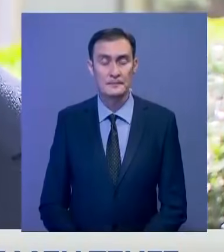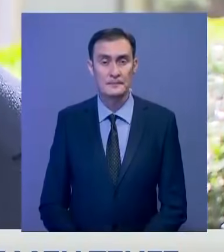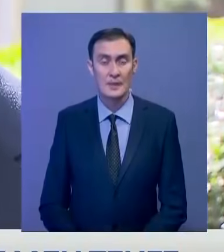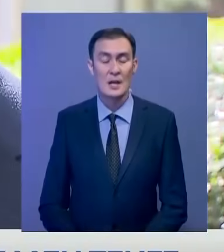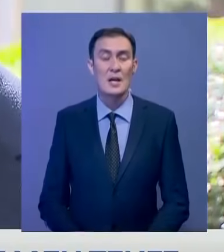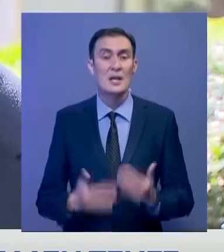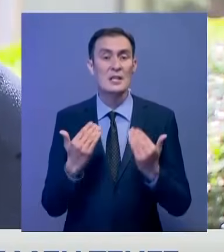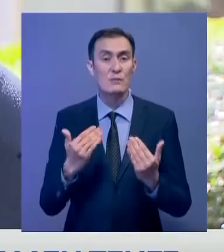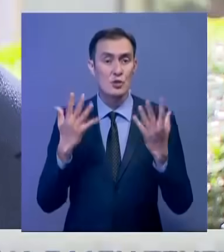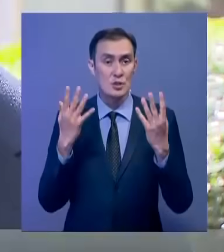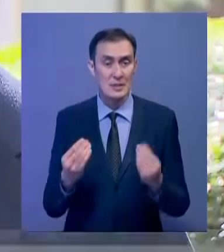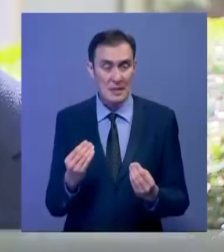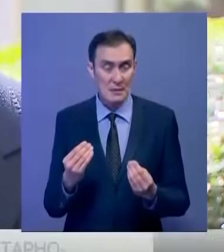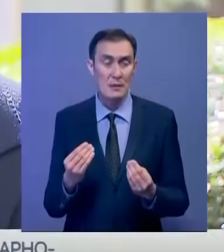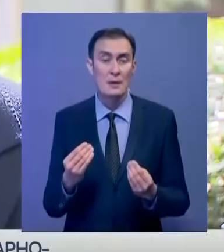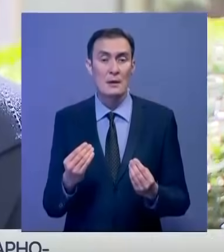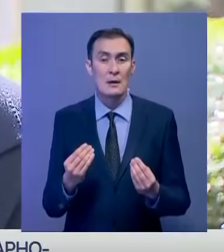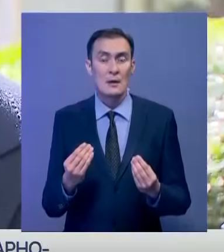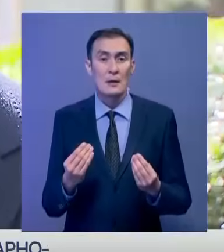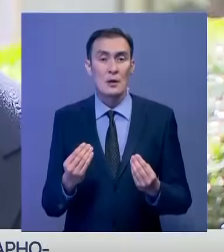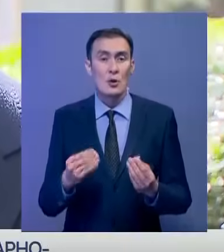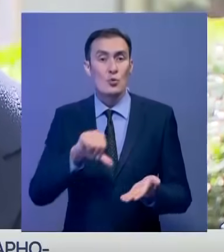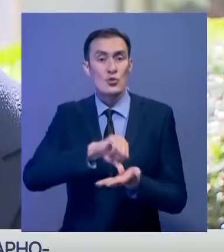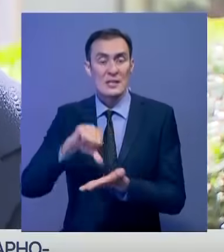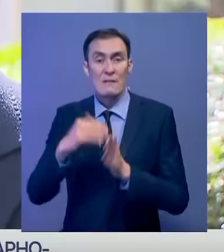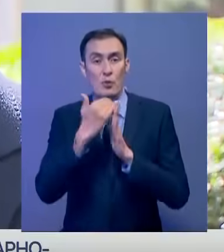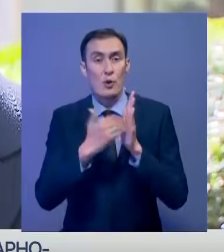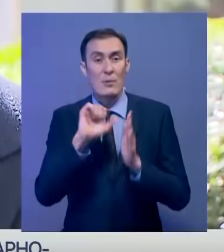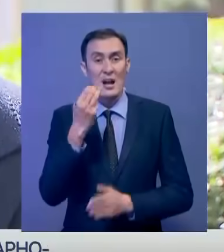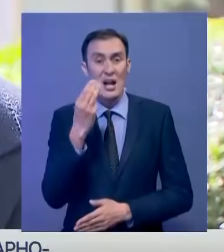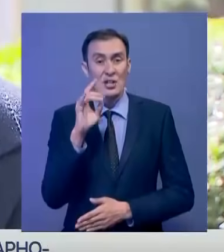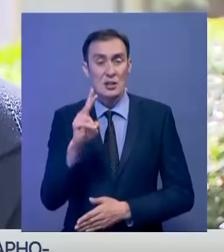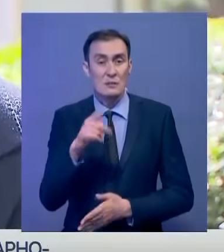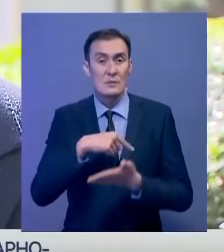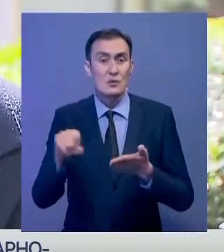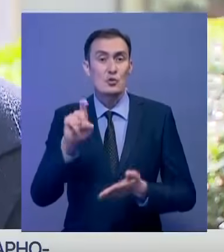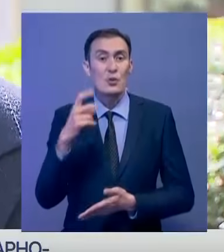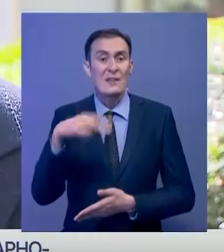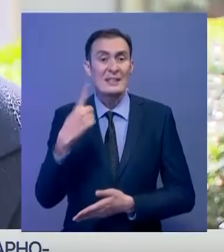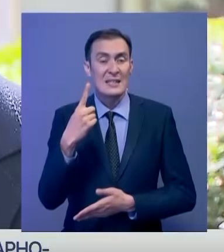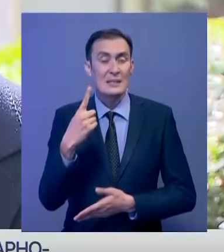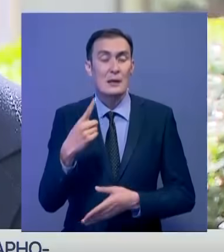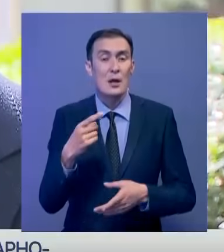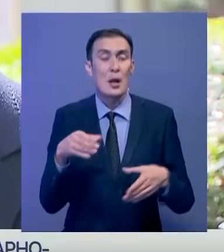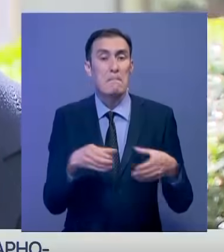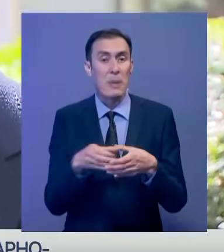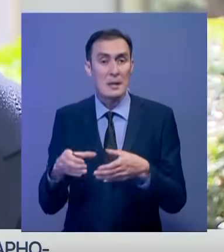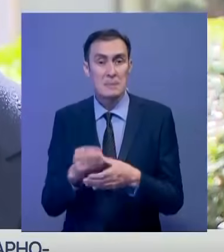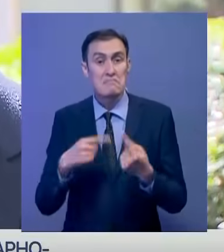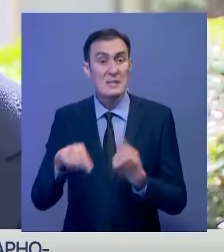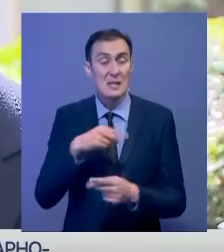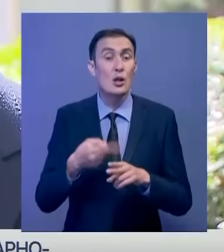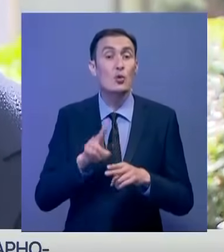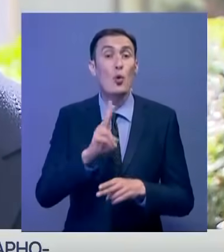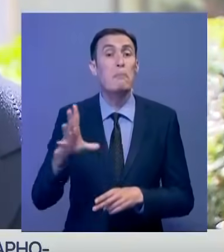На сегодняшний день из участников ОШИК исключено порядка 121 субъект малого предпринимательства,